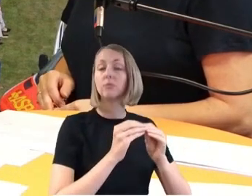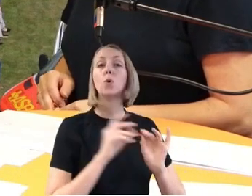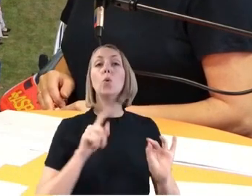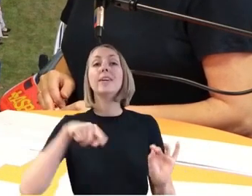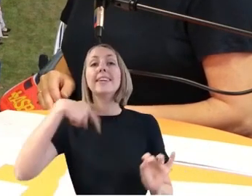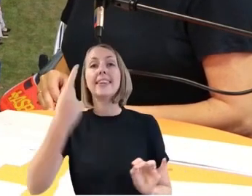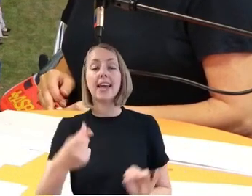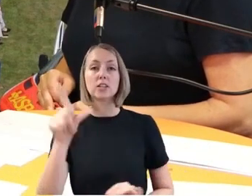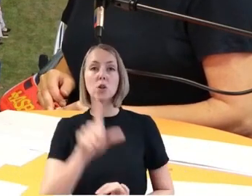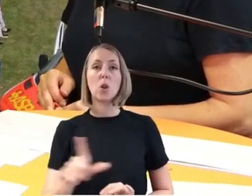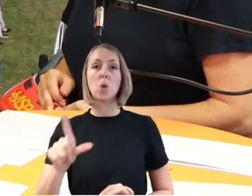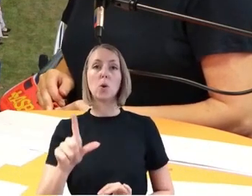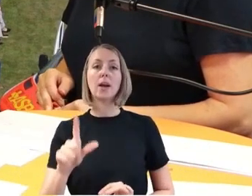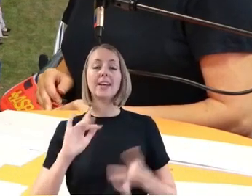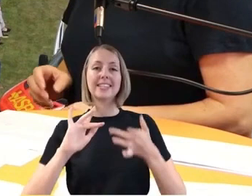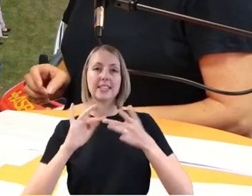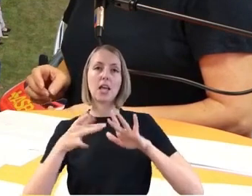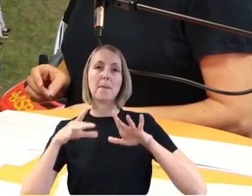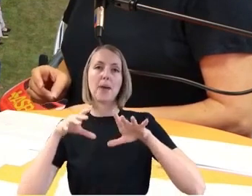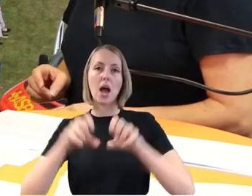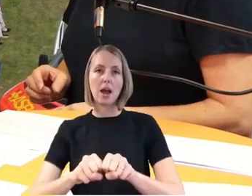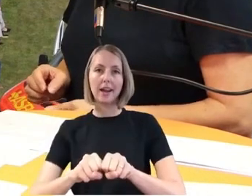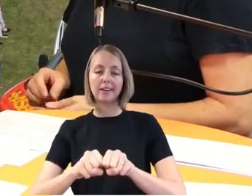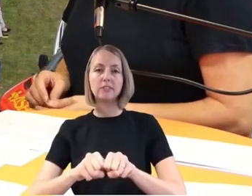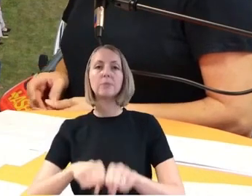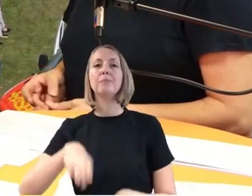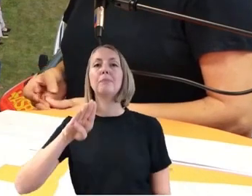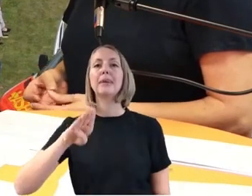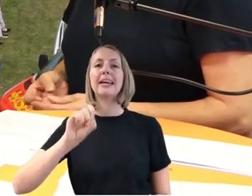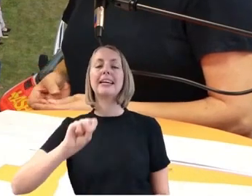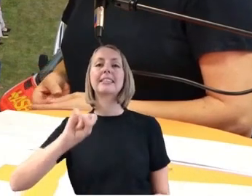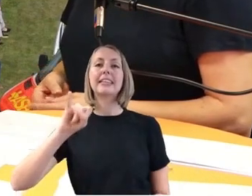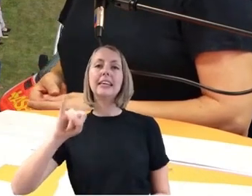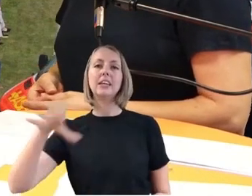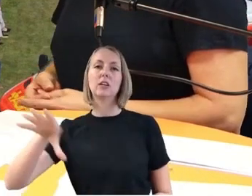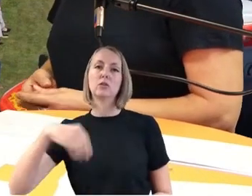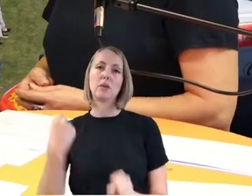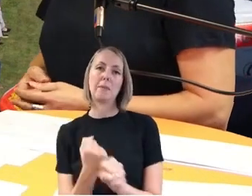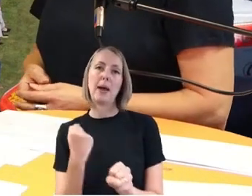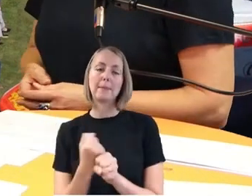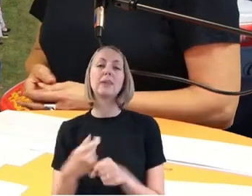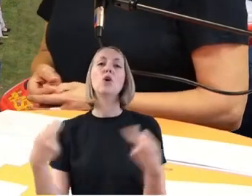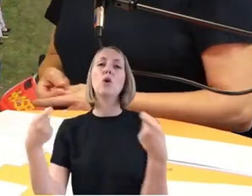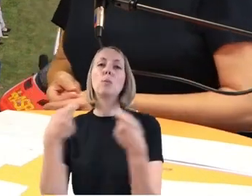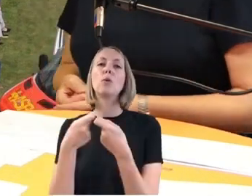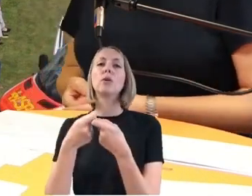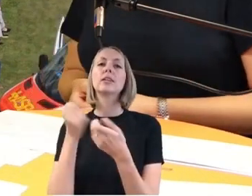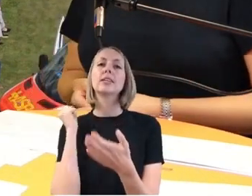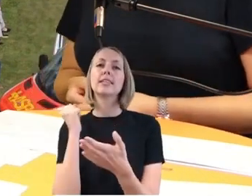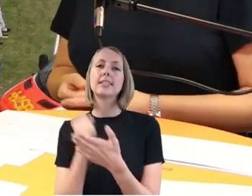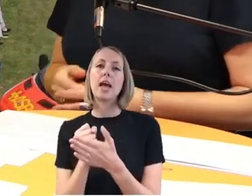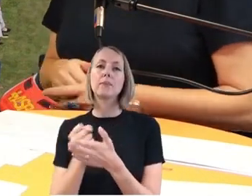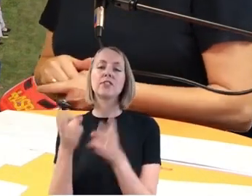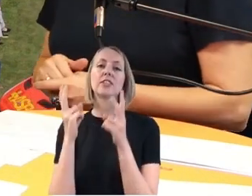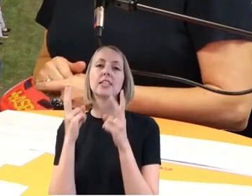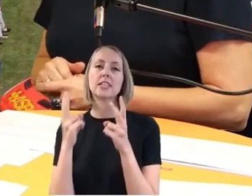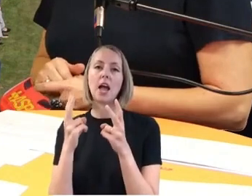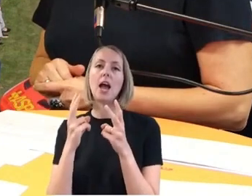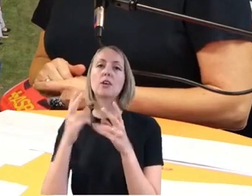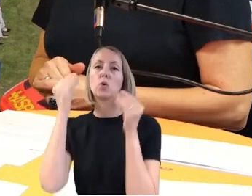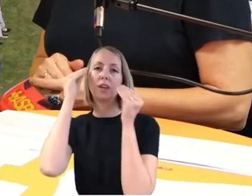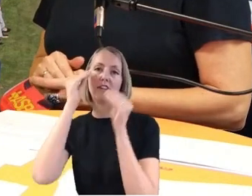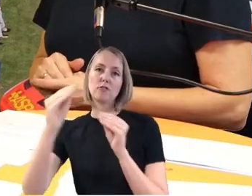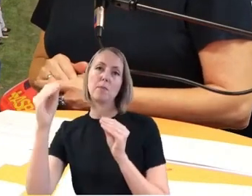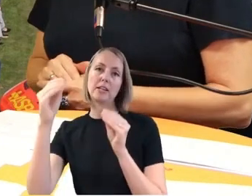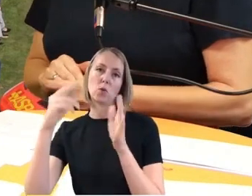gehen wird arbeiten wir eng mit dem bsi zusammen bundes bundes in der information genau hier